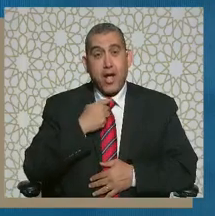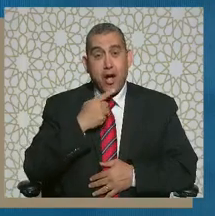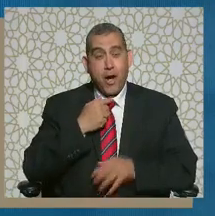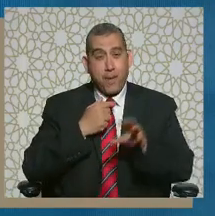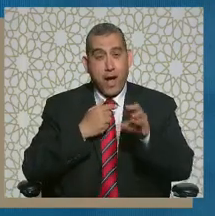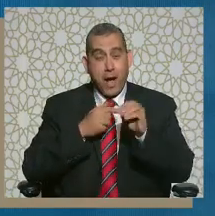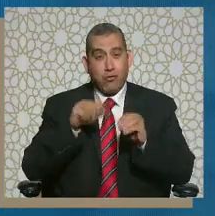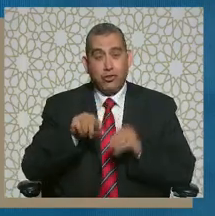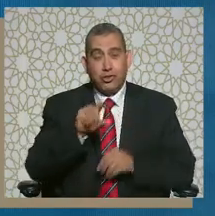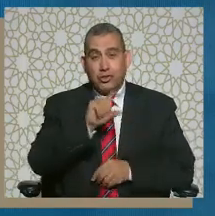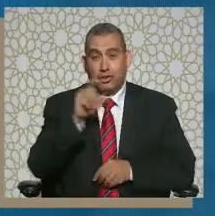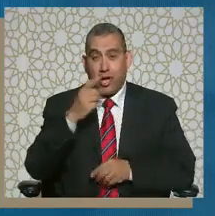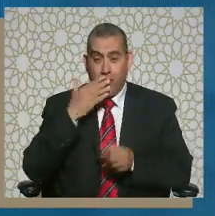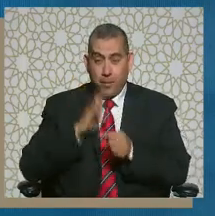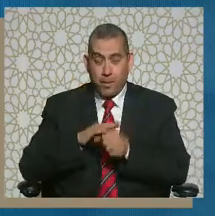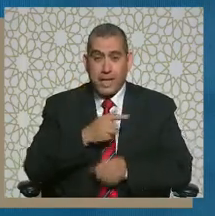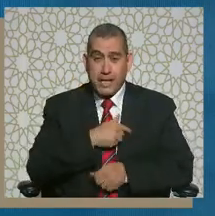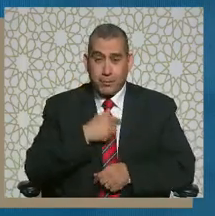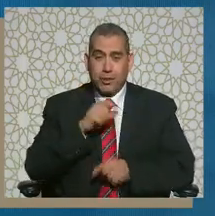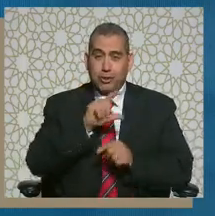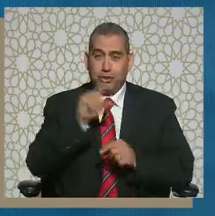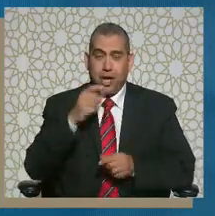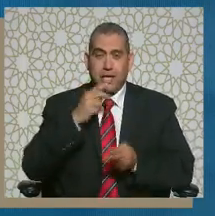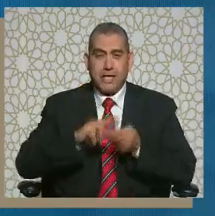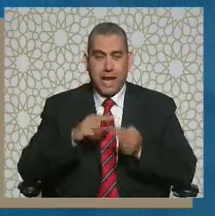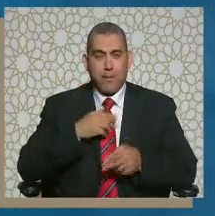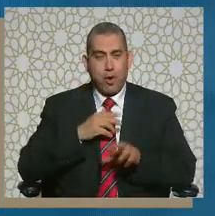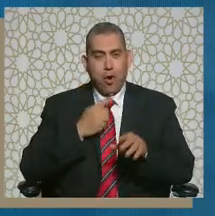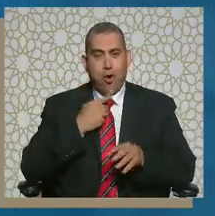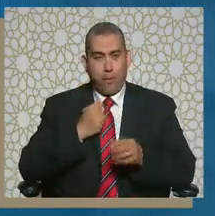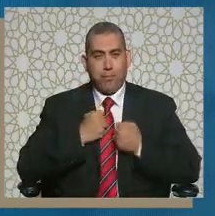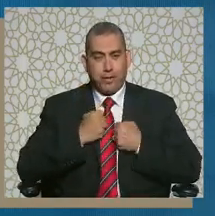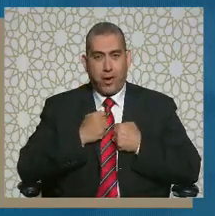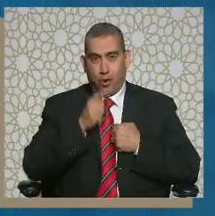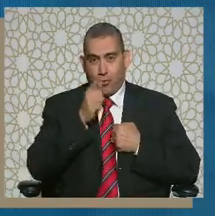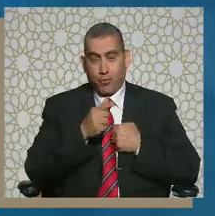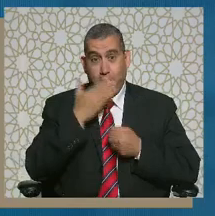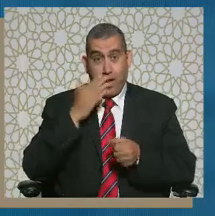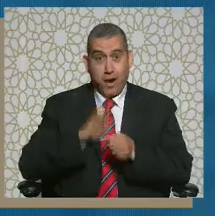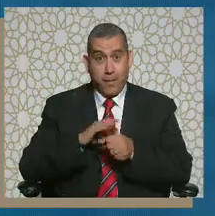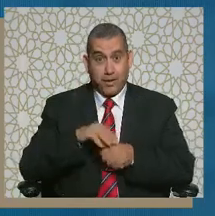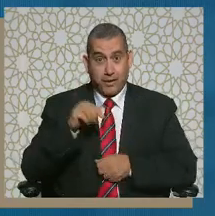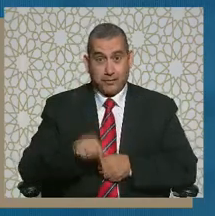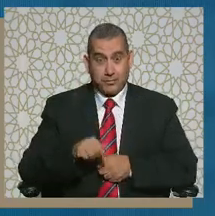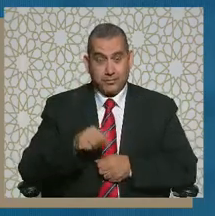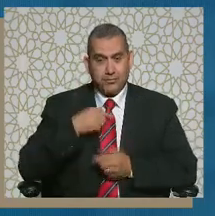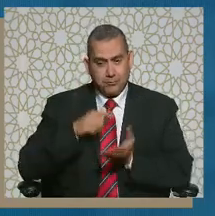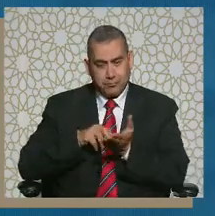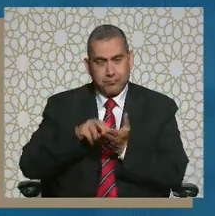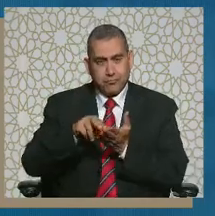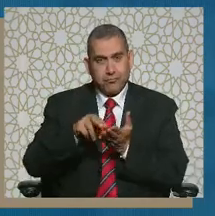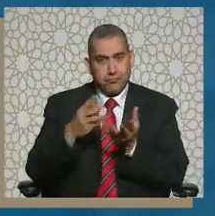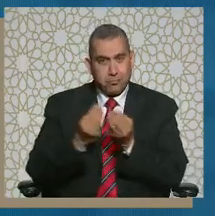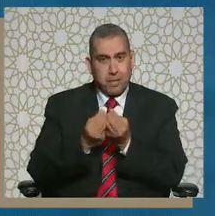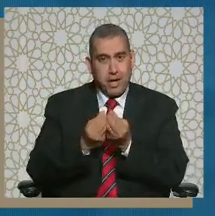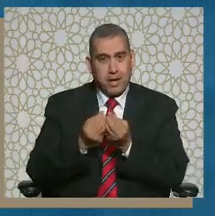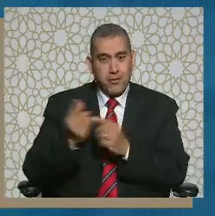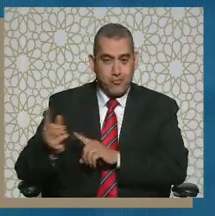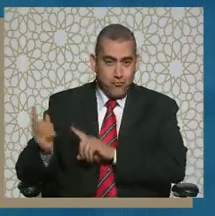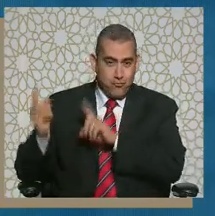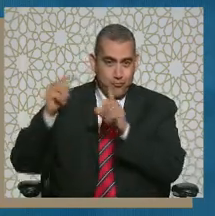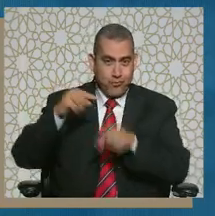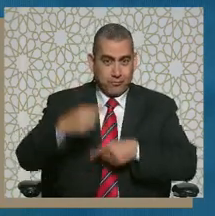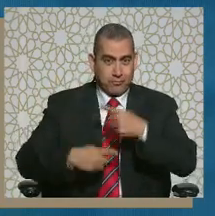نسمي شهر رمضان شهر السلام ورمضان مشينا معاه المسيره بتاعتنا لغايه